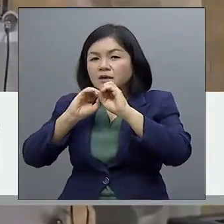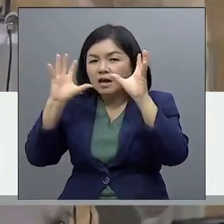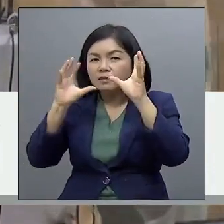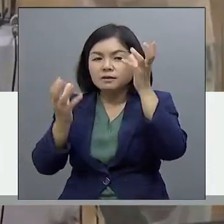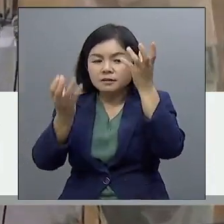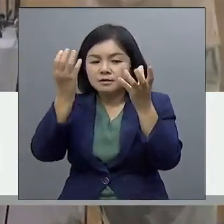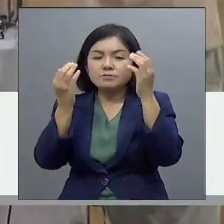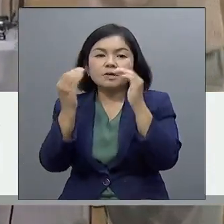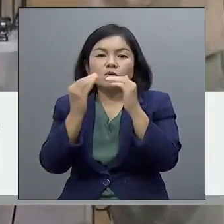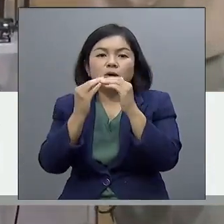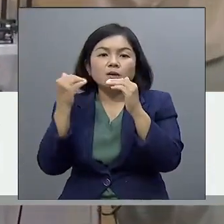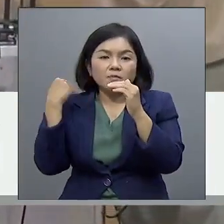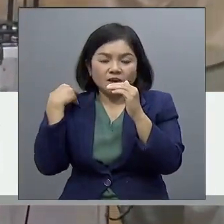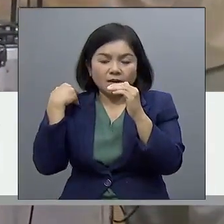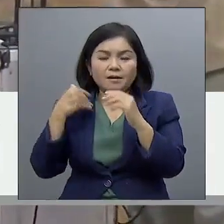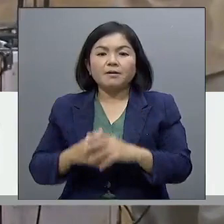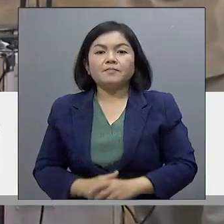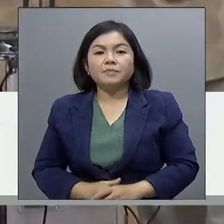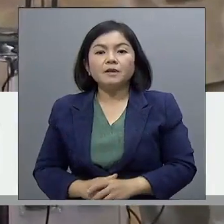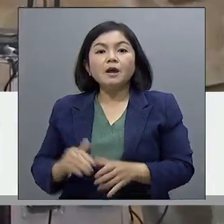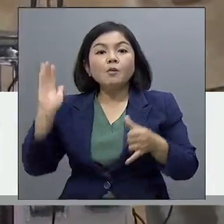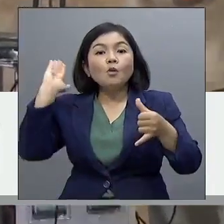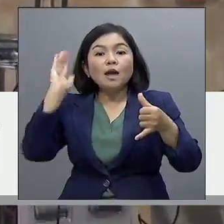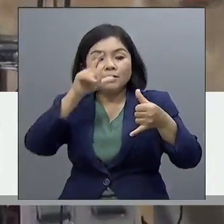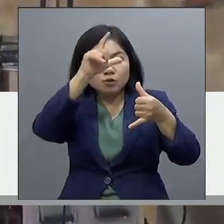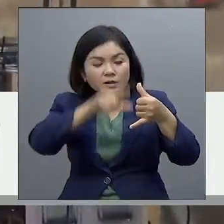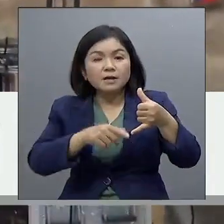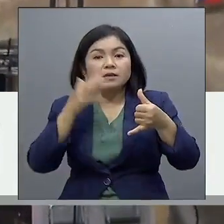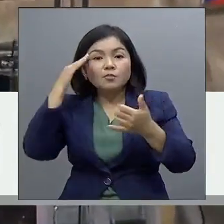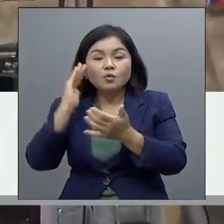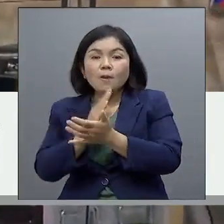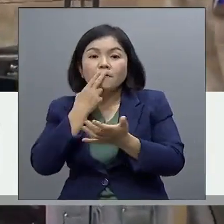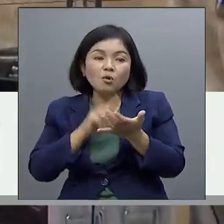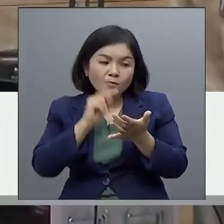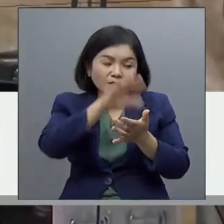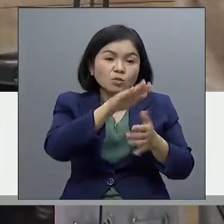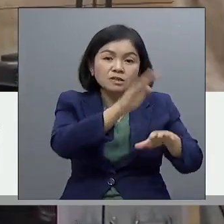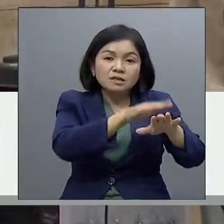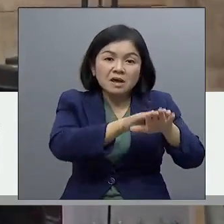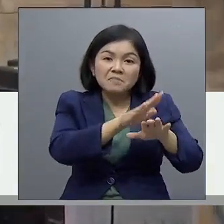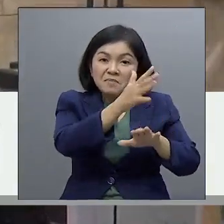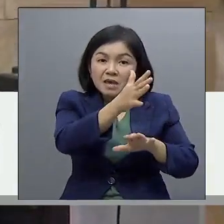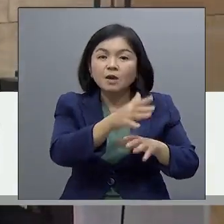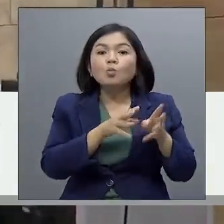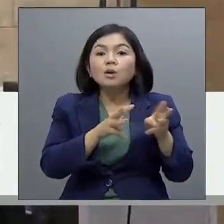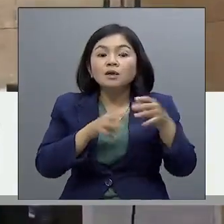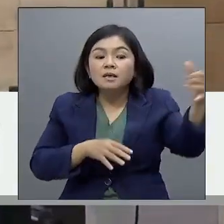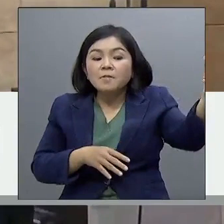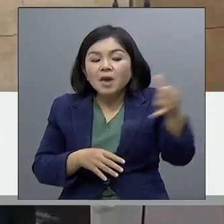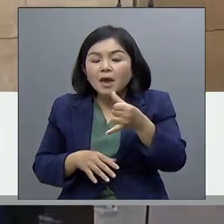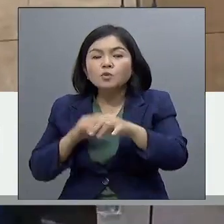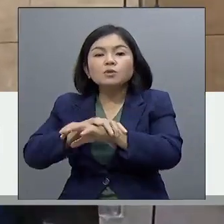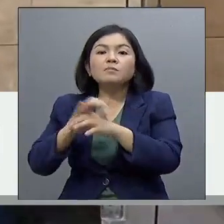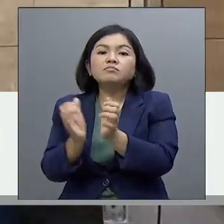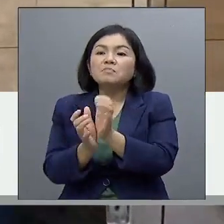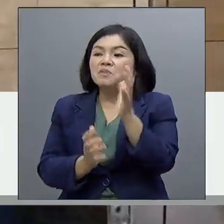ายส่วนกรณีที่นายอุปกิตไม่มีหมายเรียกหรือหมายจับการมาพบพนักงานสอบสวนจึงไม่ถูกควบคุมตัว